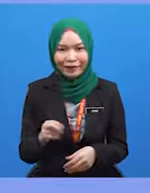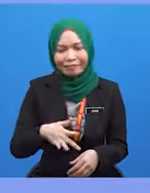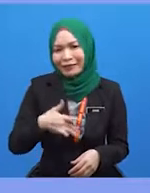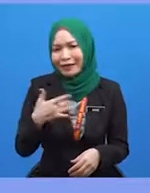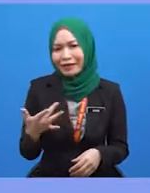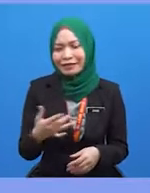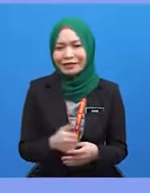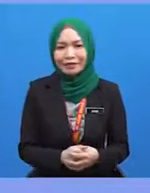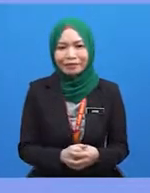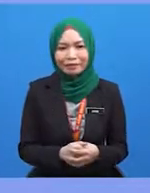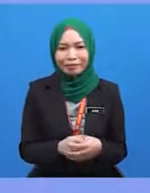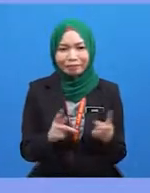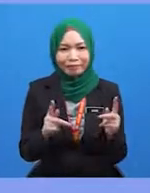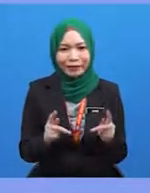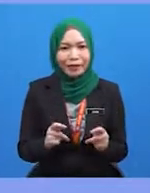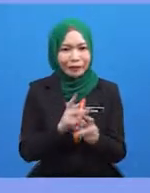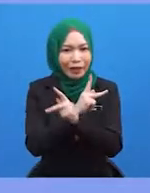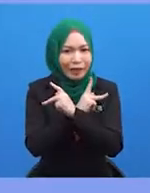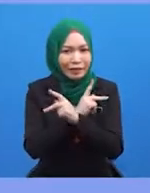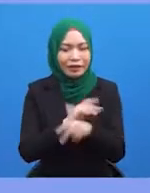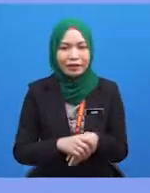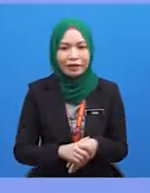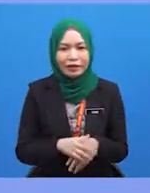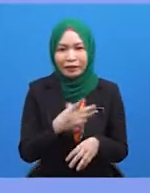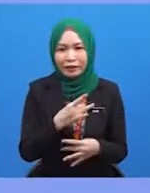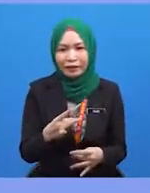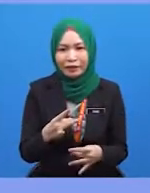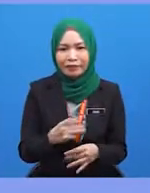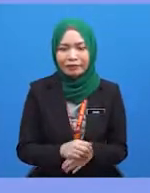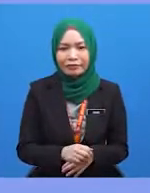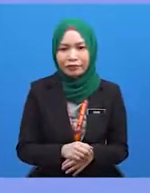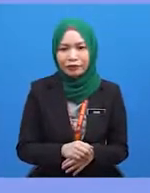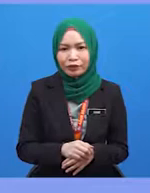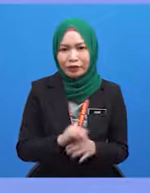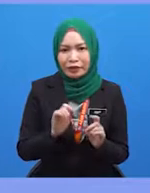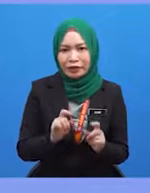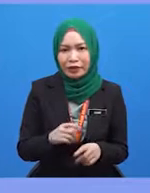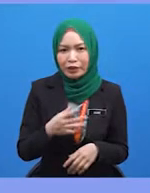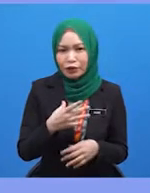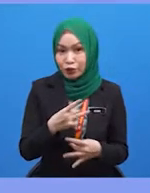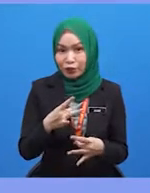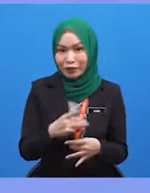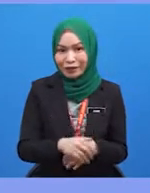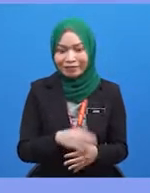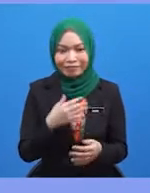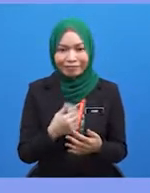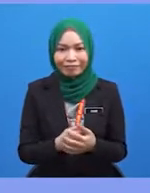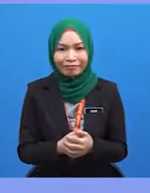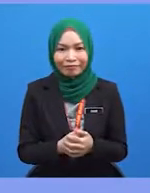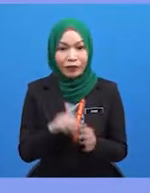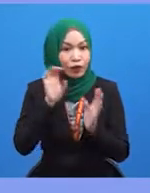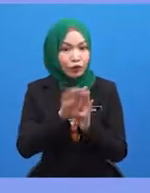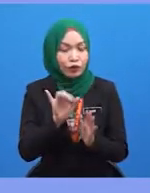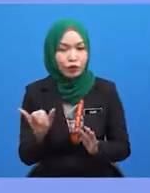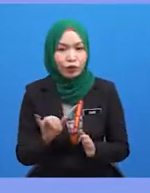biasanya maklum balas yang pelanggan beri adalah jujur dan ikhlas. Contohnya, jika kamu